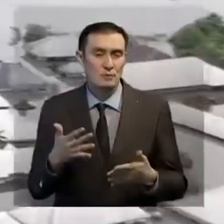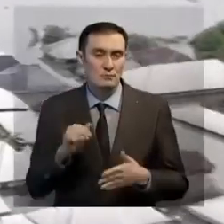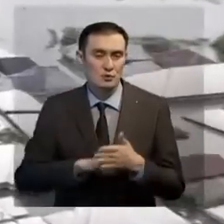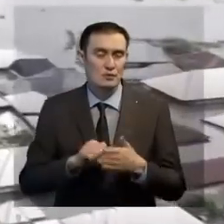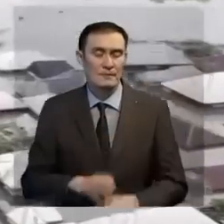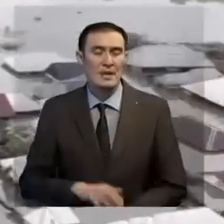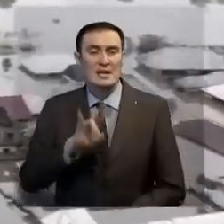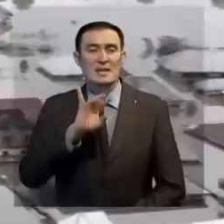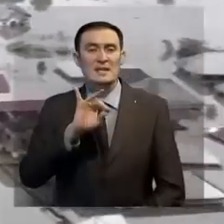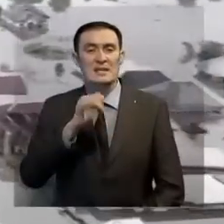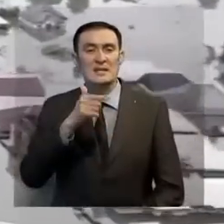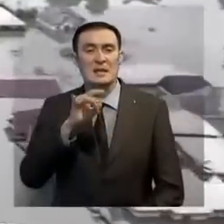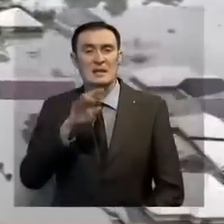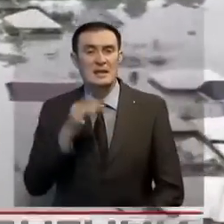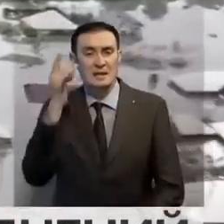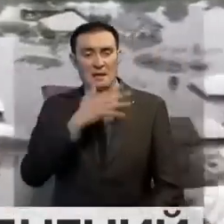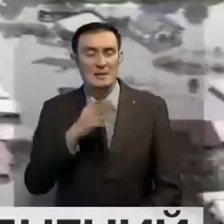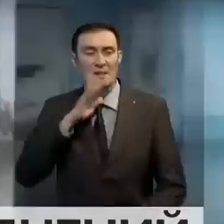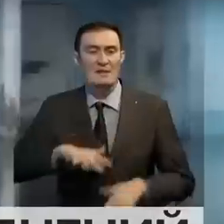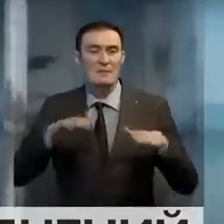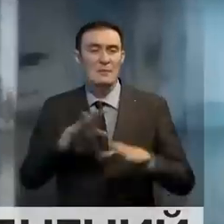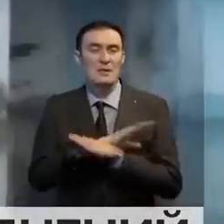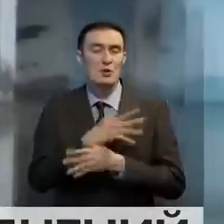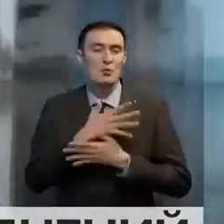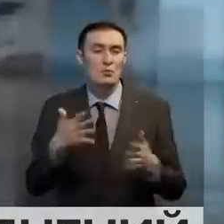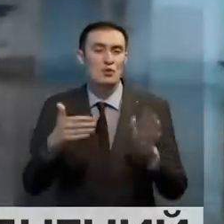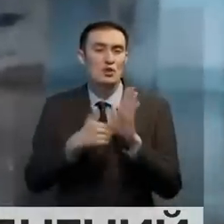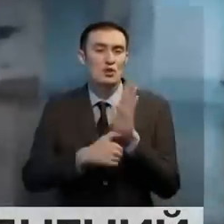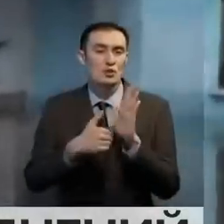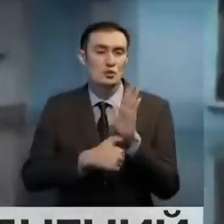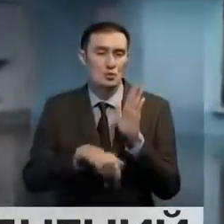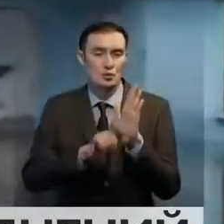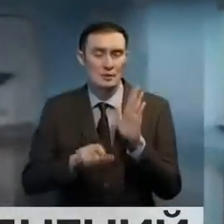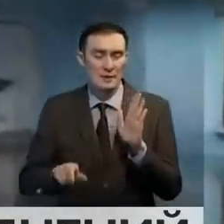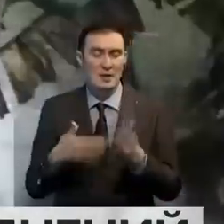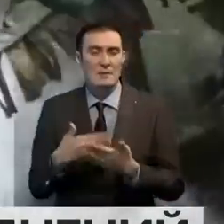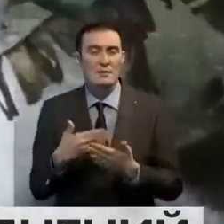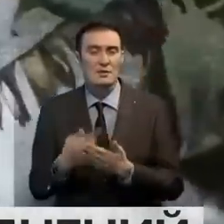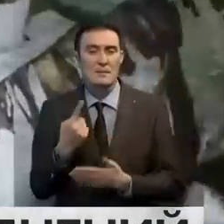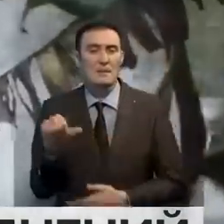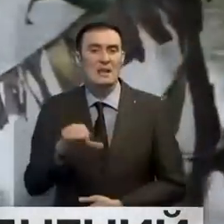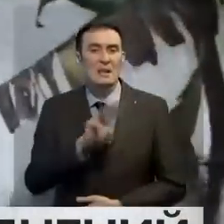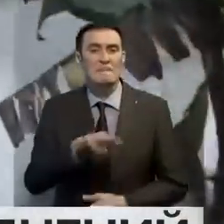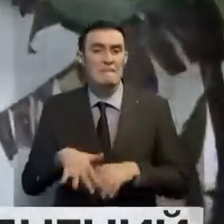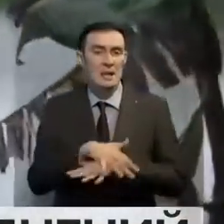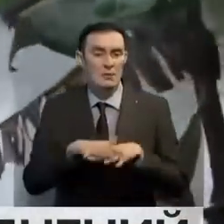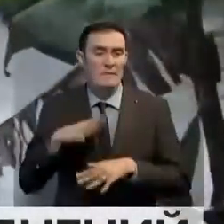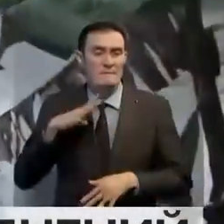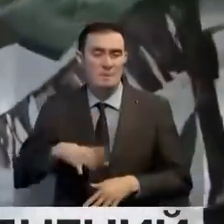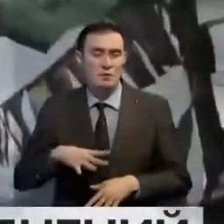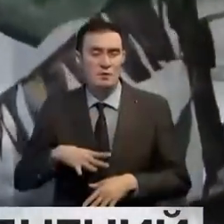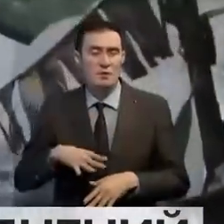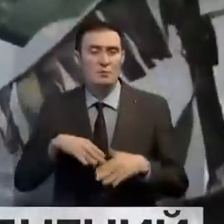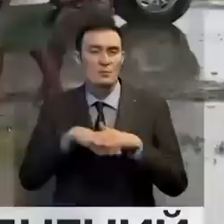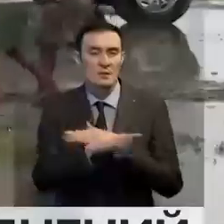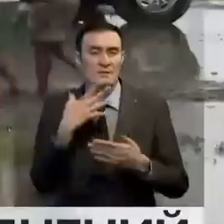В Нигерии с начала года из-за наводнений погибли больше 600 человек. Почти 1,5 миллиона жителей были вынуждены